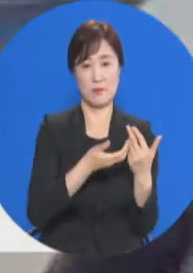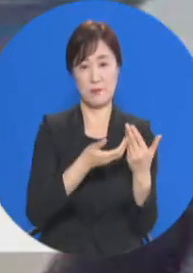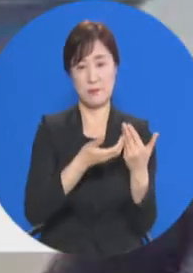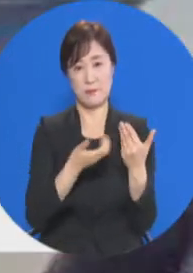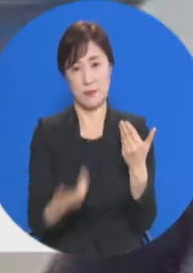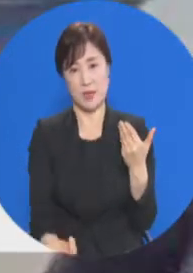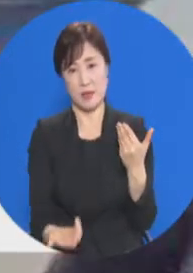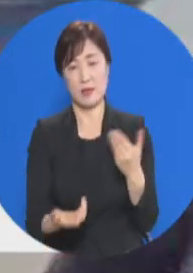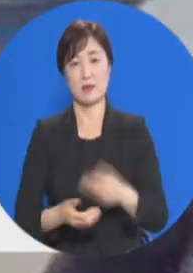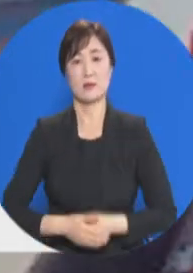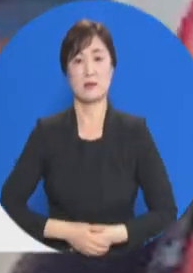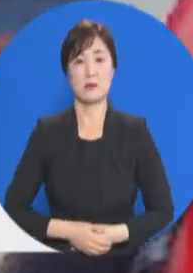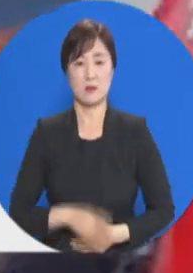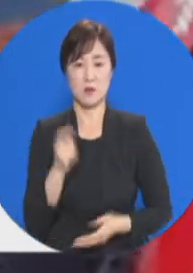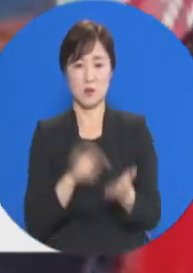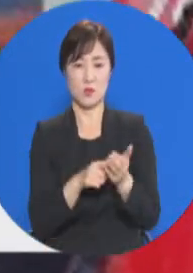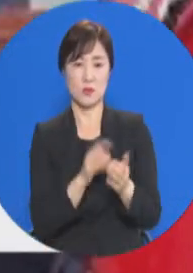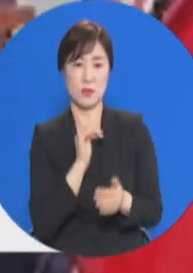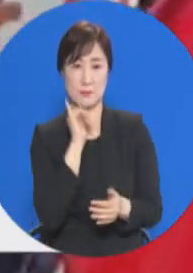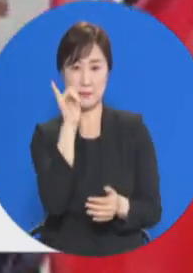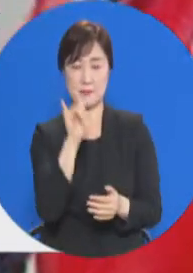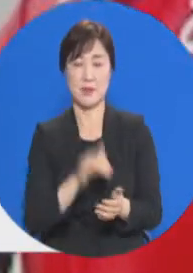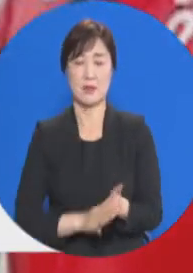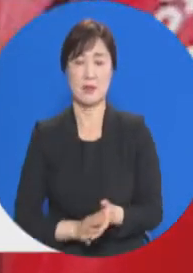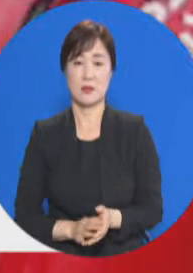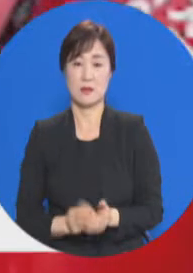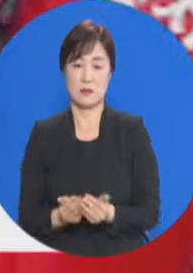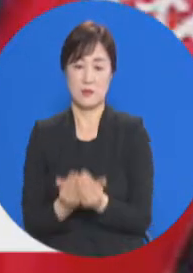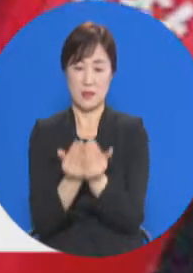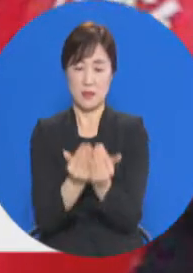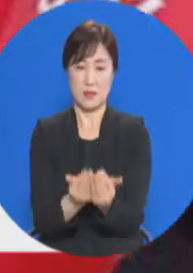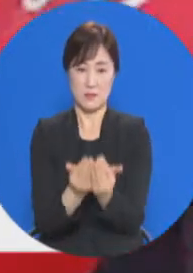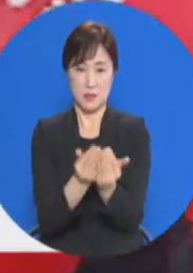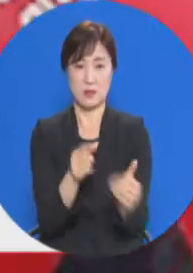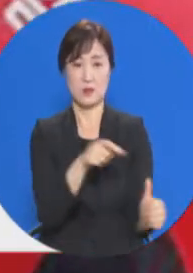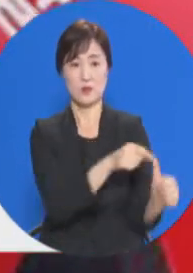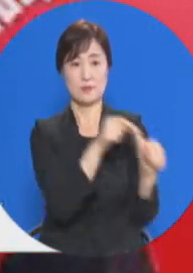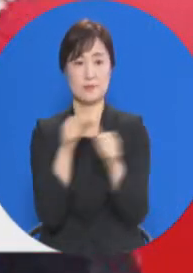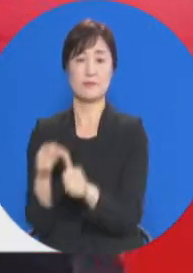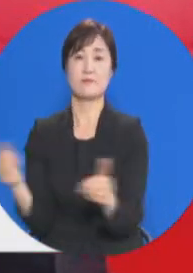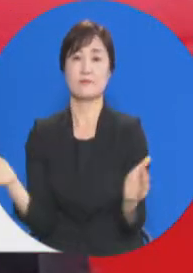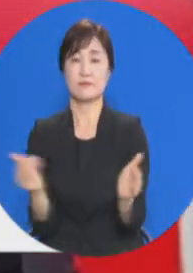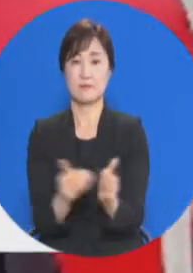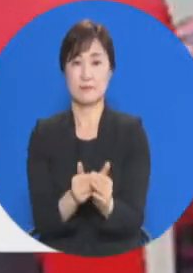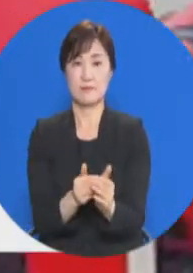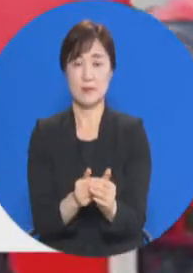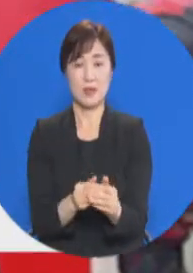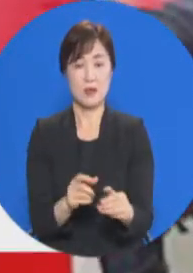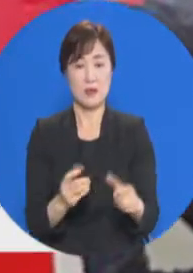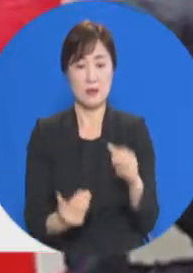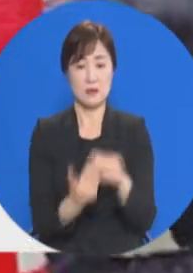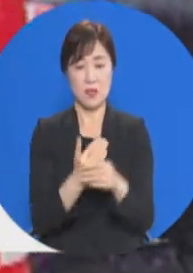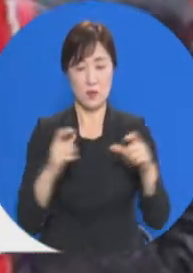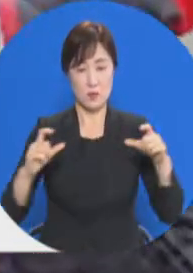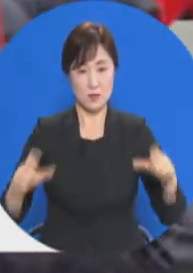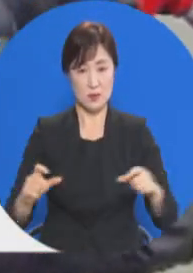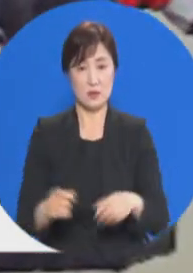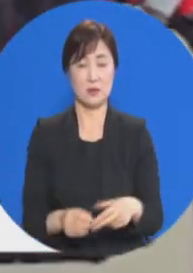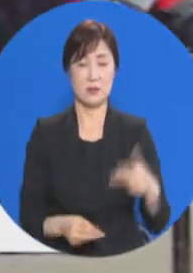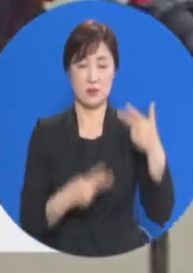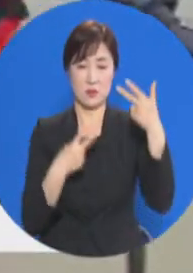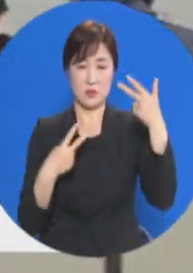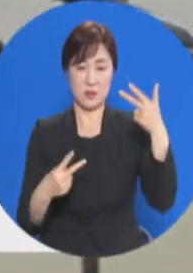구조 신호를 받은 해경 경비함정과 연안 구조정 등이 출동해 구조했습니다. 사고 지점은 지난 2일